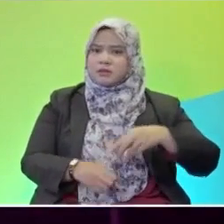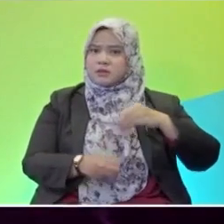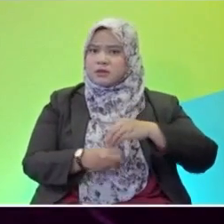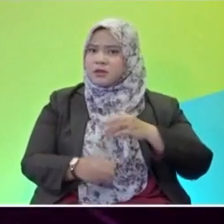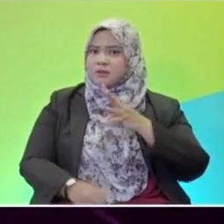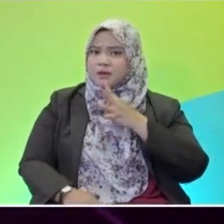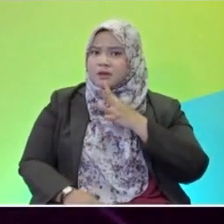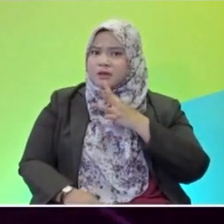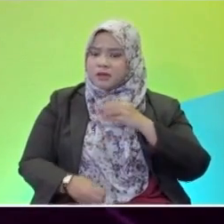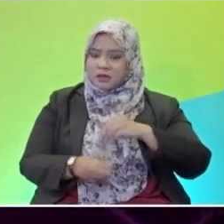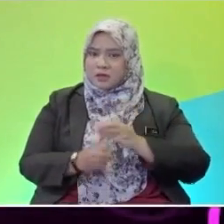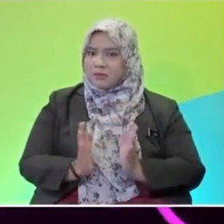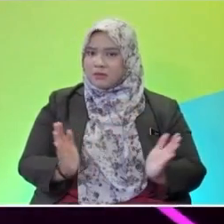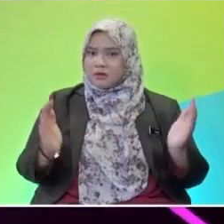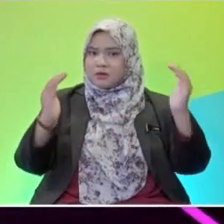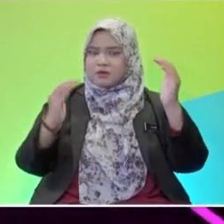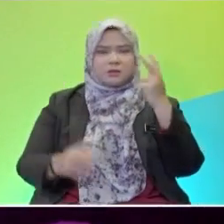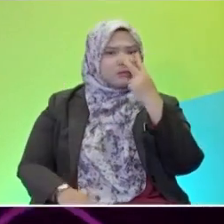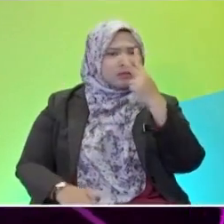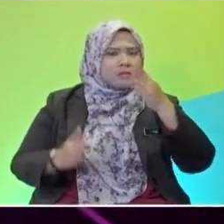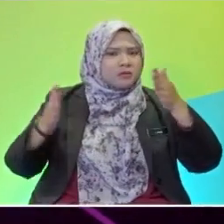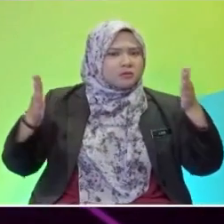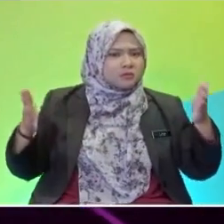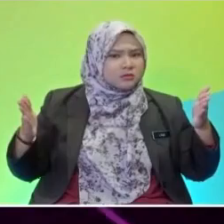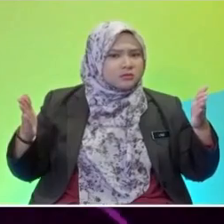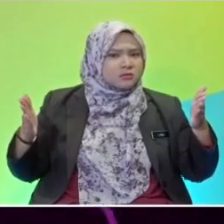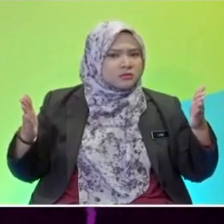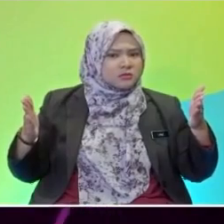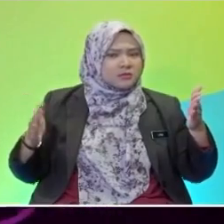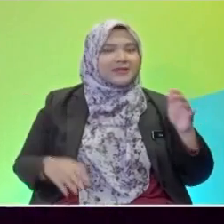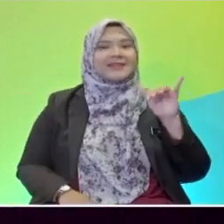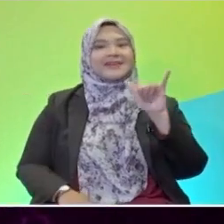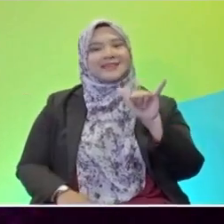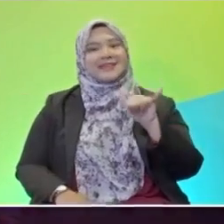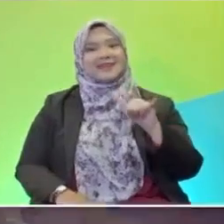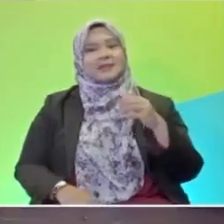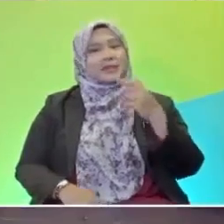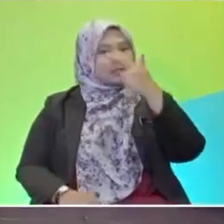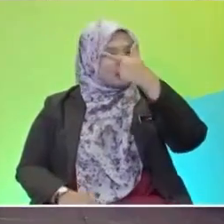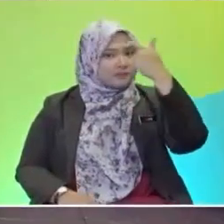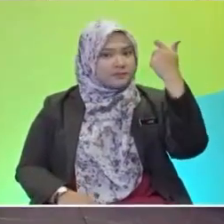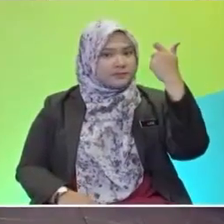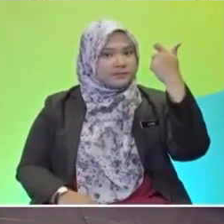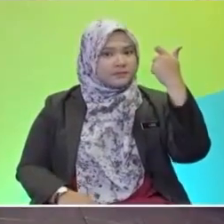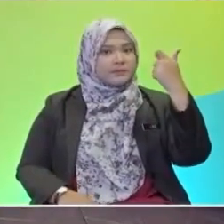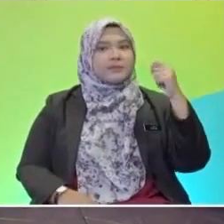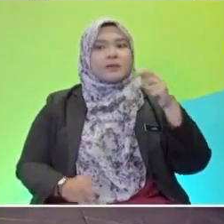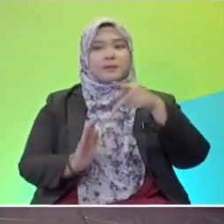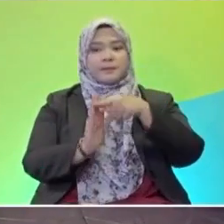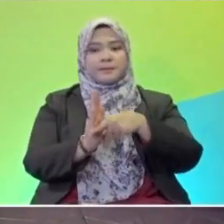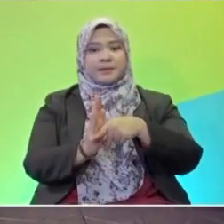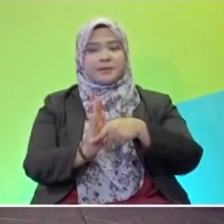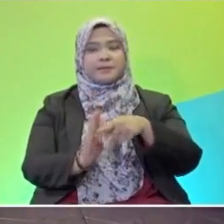berlaku pembiasan cahaya sebab itulah hasilnya akan berbeda ini juga ada kaitan dengan pembiasan cahaya